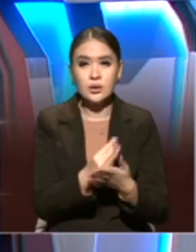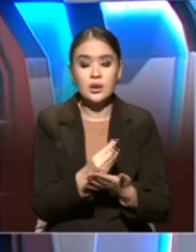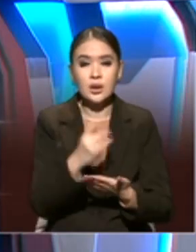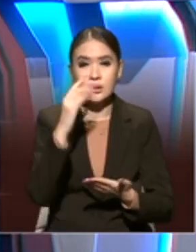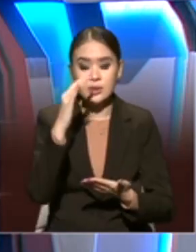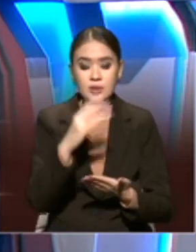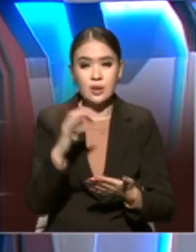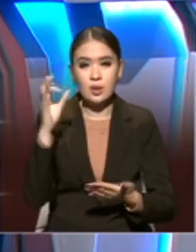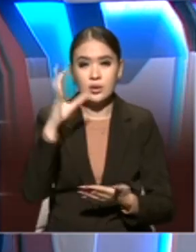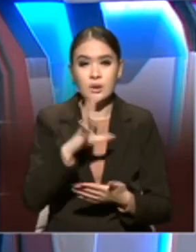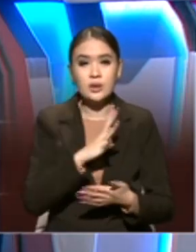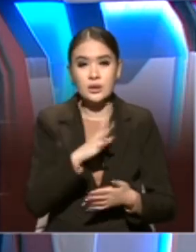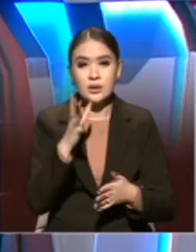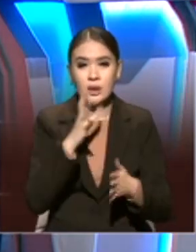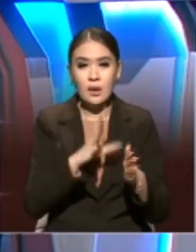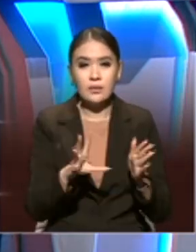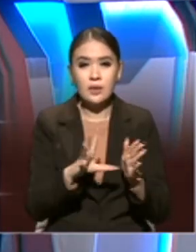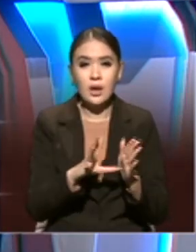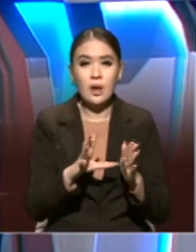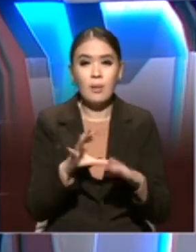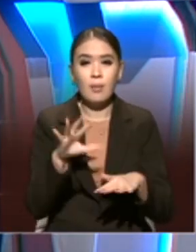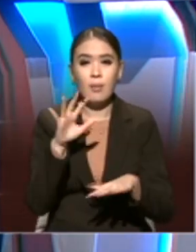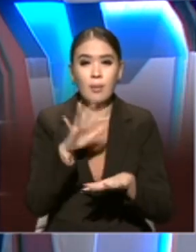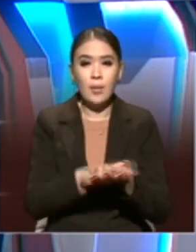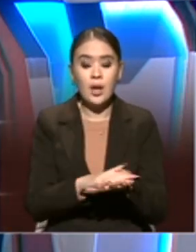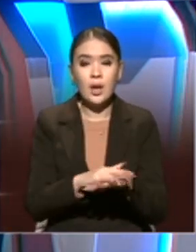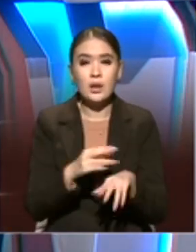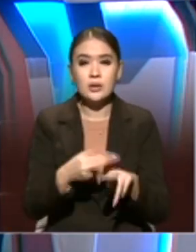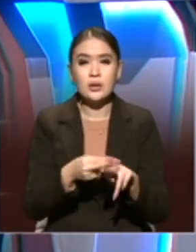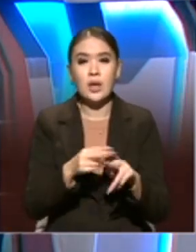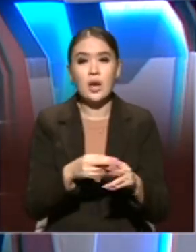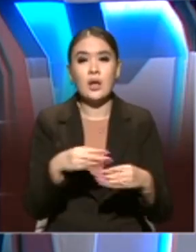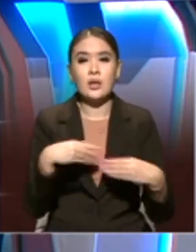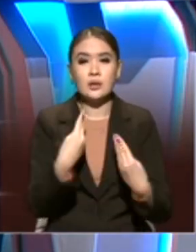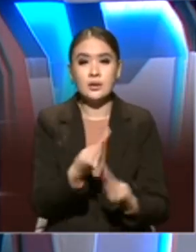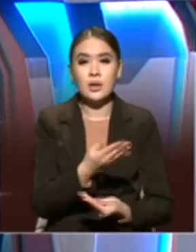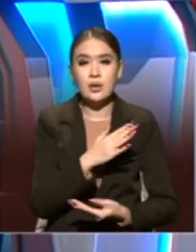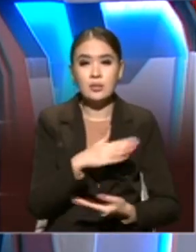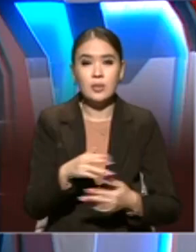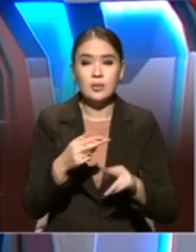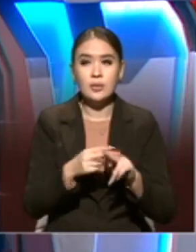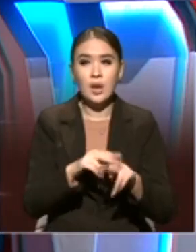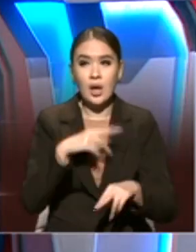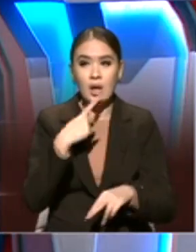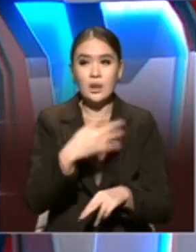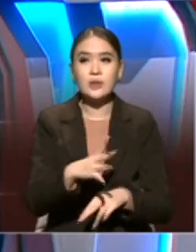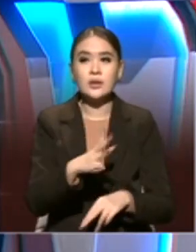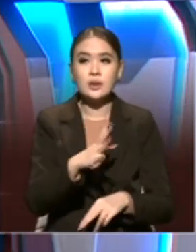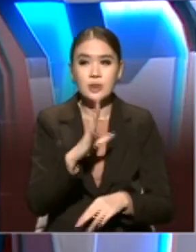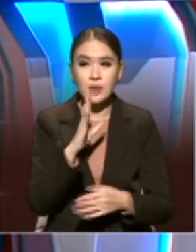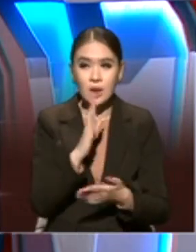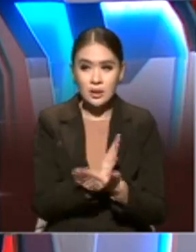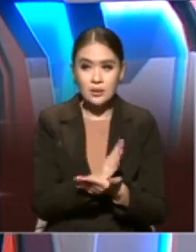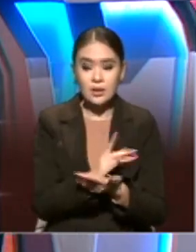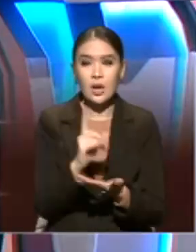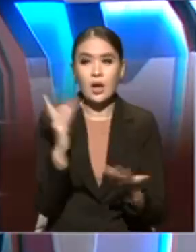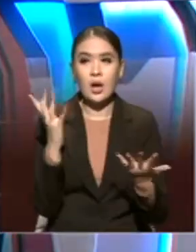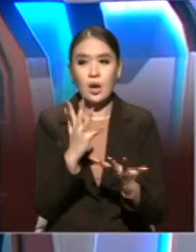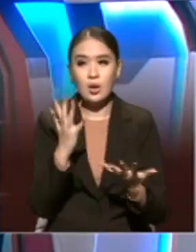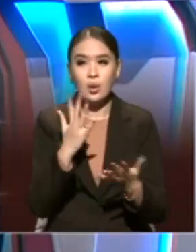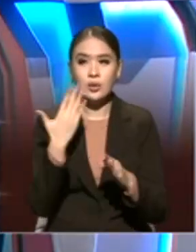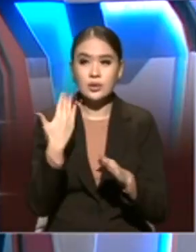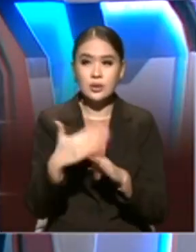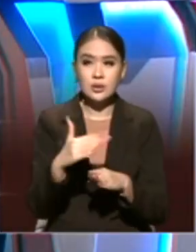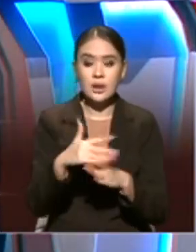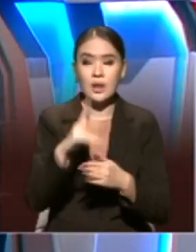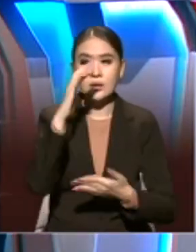айтқан цифрландырылған банктен біз олдан нені ала алмаймыз. Ол бізге айтады, береді, қай жақта қандай несие бар екен. Сол тізіммен